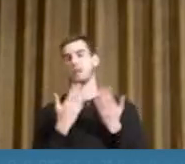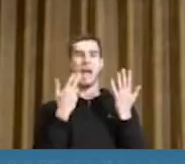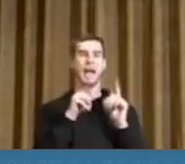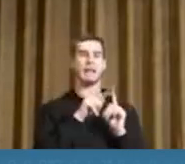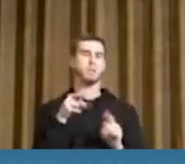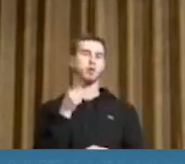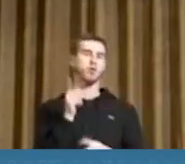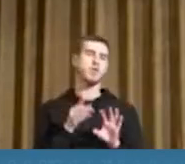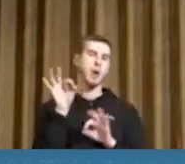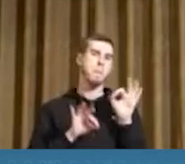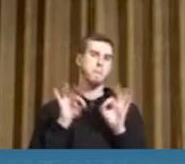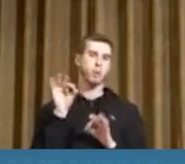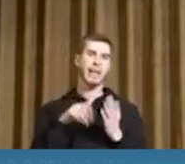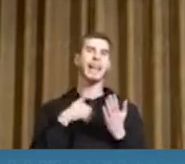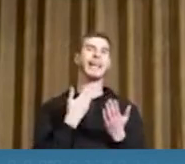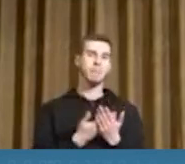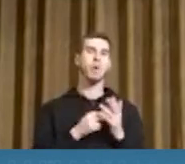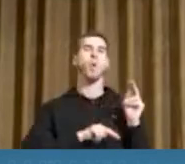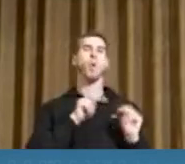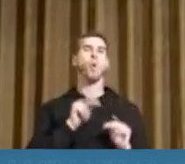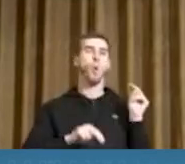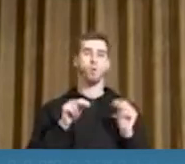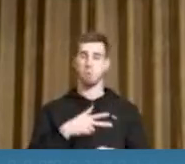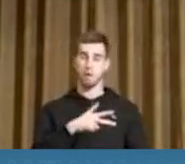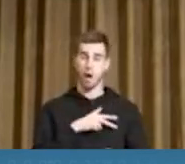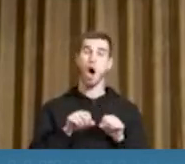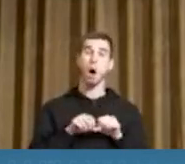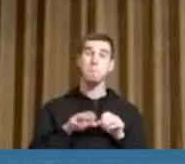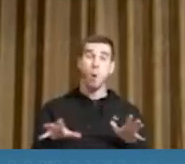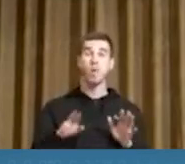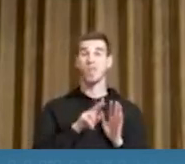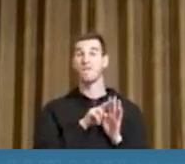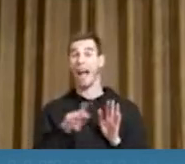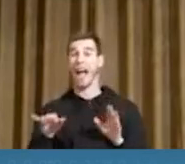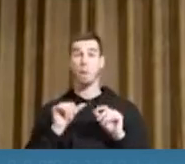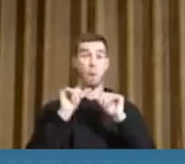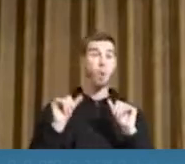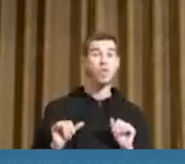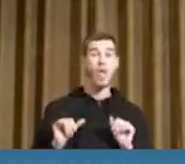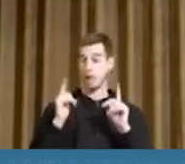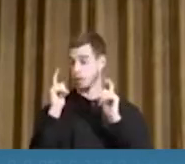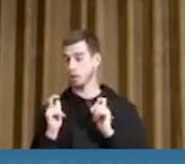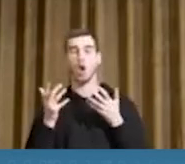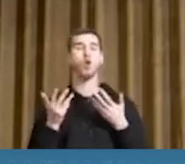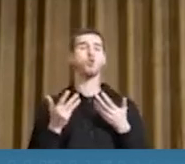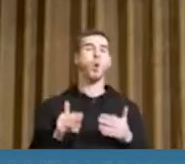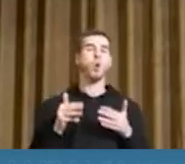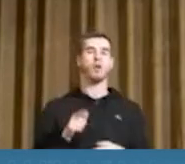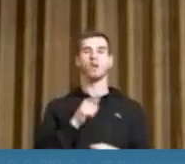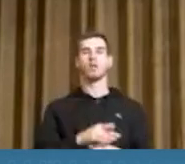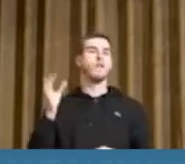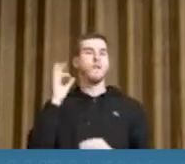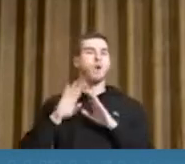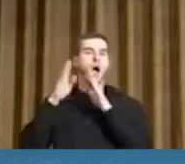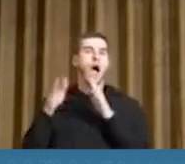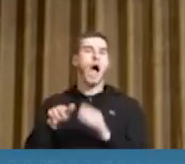Weise unterscheiden. Wir haben da jetzt noch keine multivariaten Modelle begonnen. Das wird Herr Haller allerdings in München dann machen.